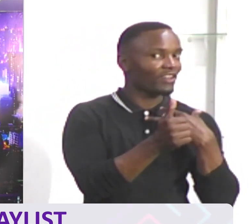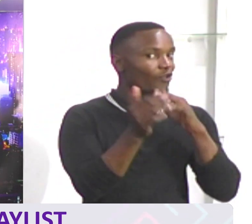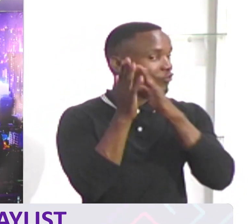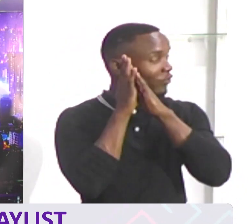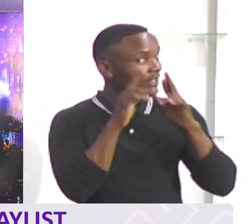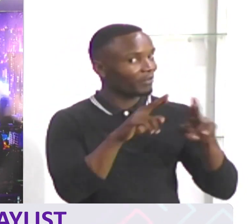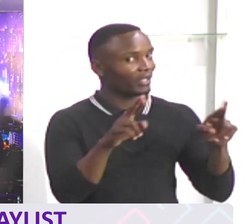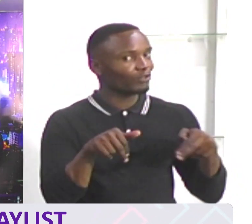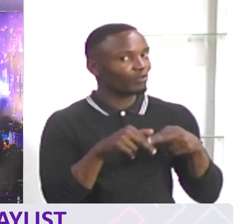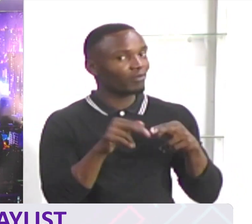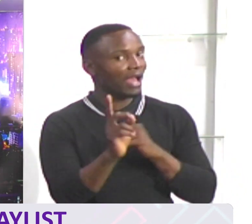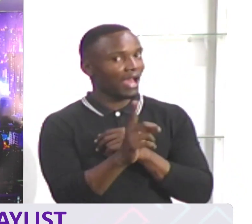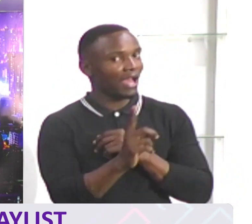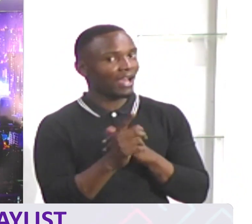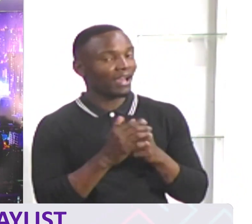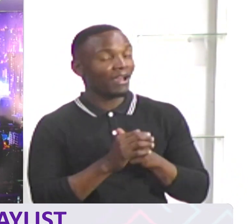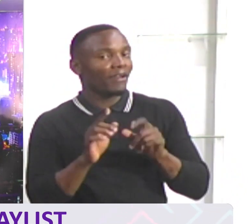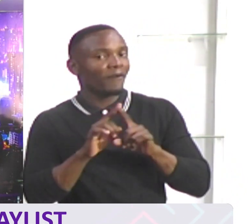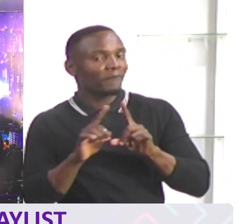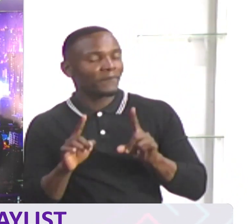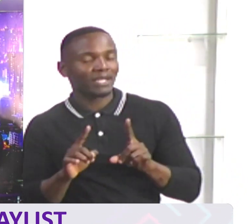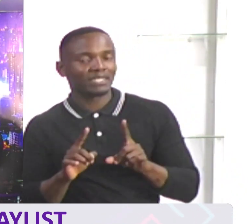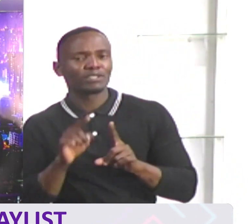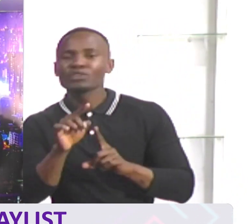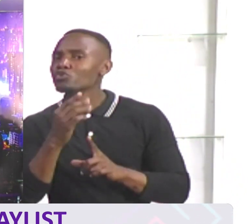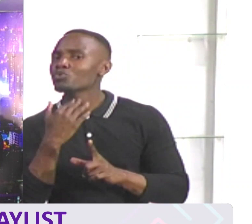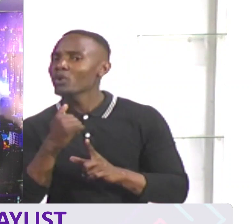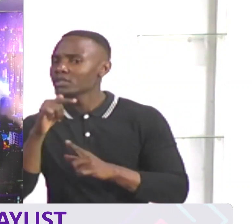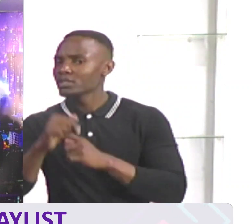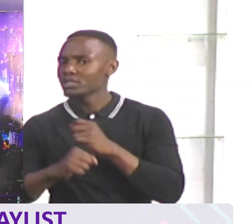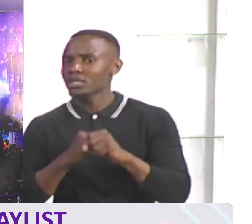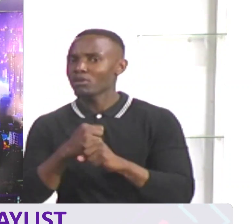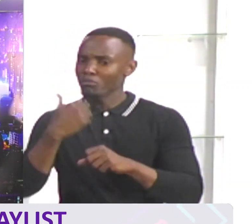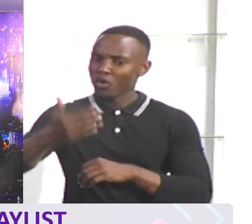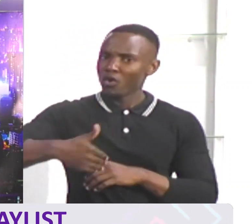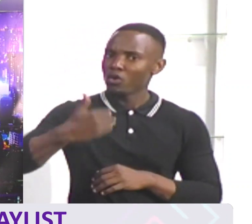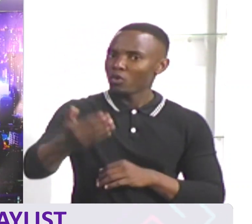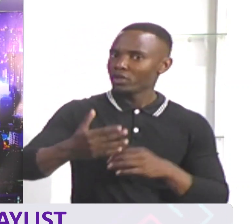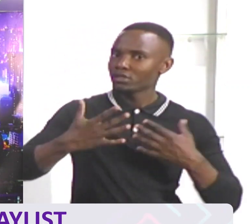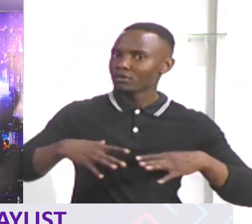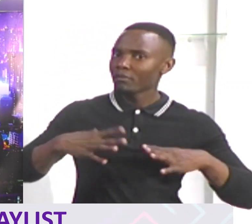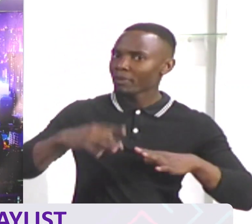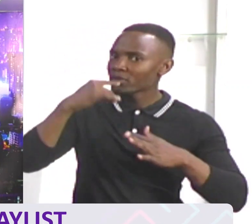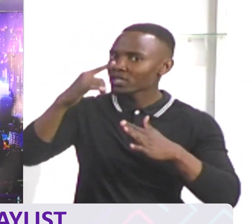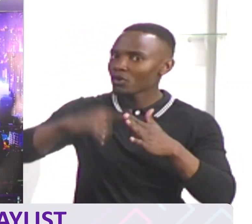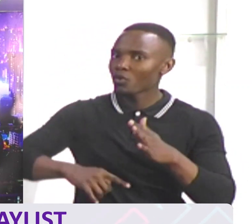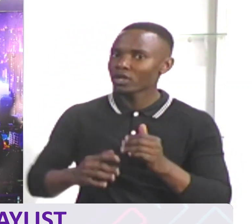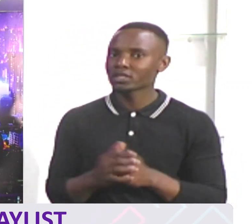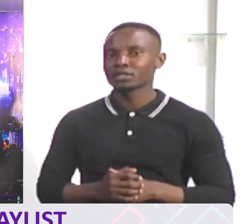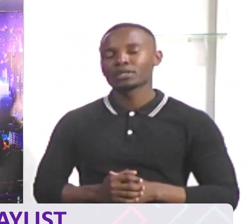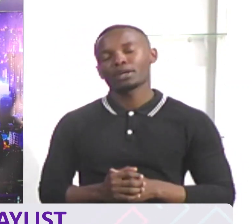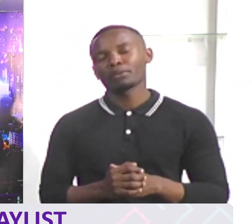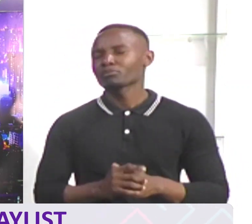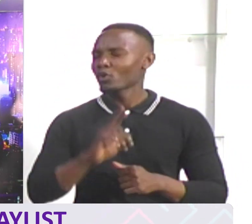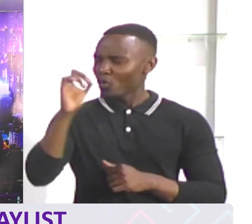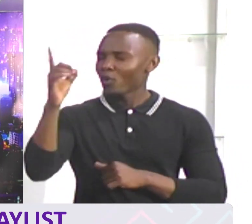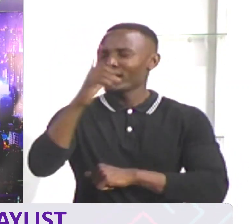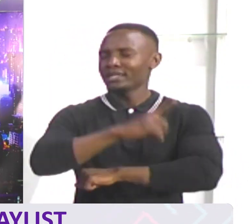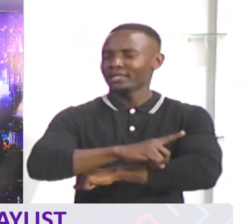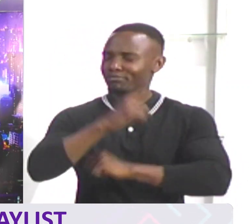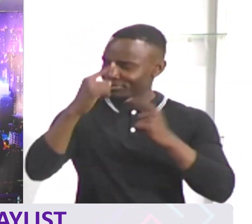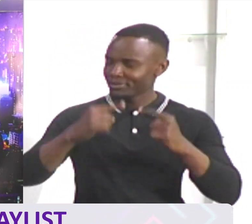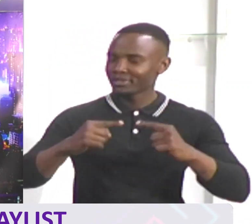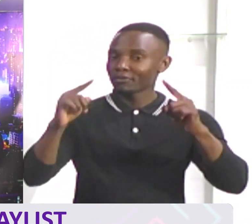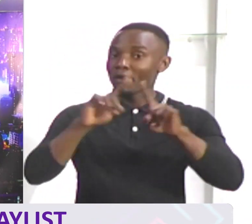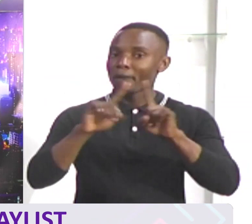it bondage? Are you striving that indo ikue? Unajua kila time tunasema ngapi? Inakaa, itajipa siku moja. Lakini